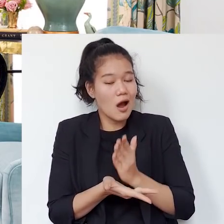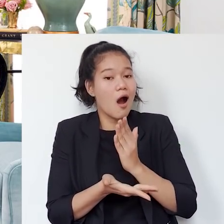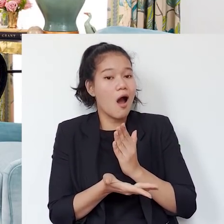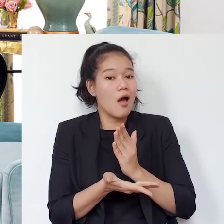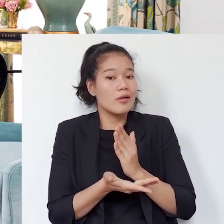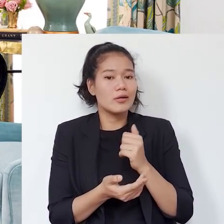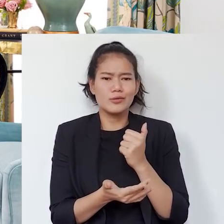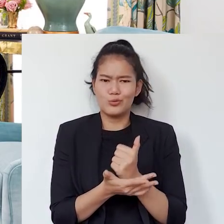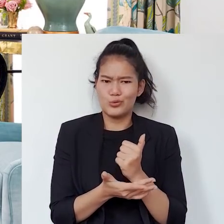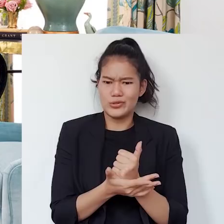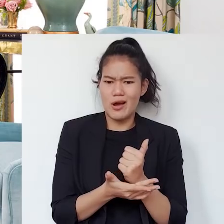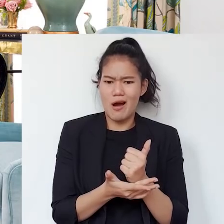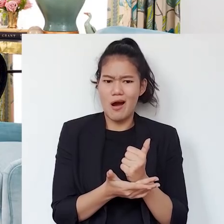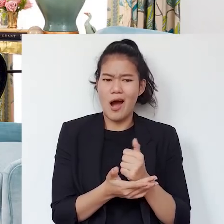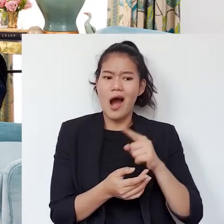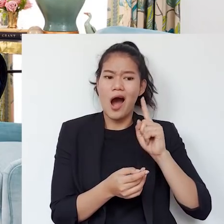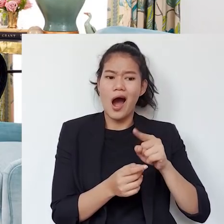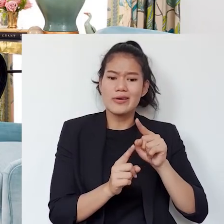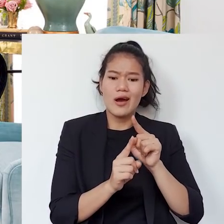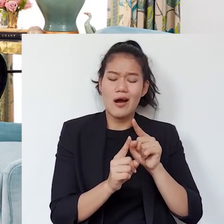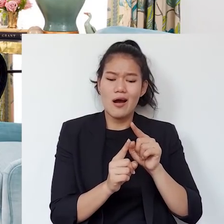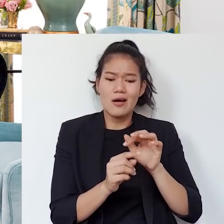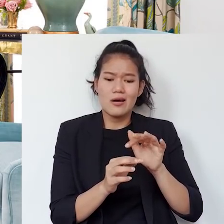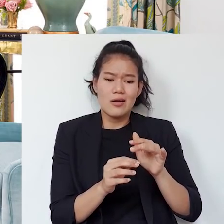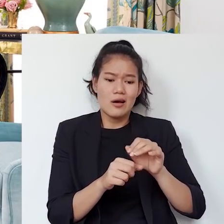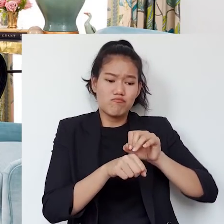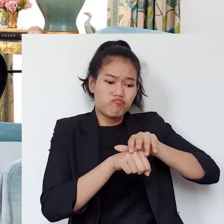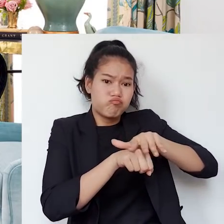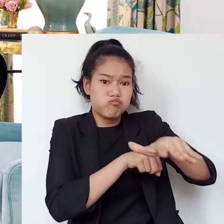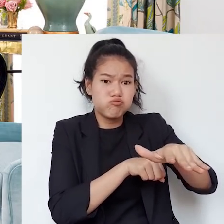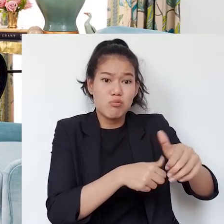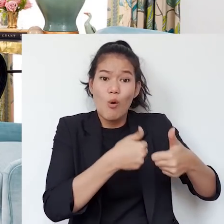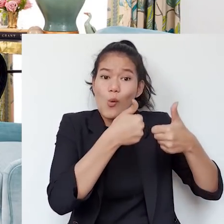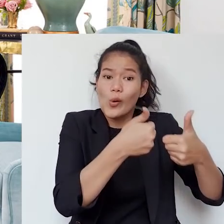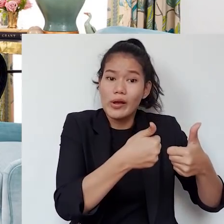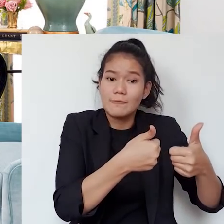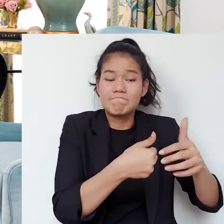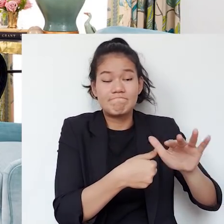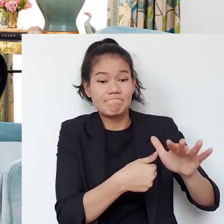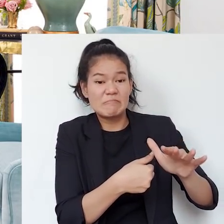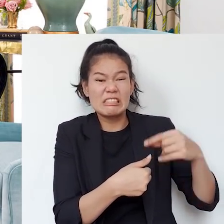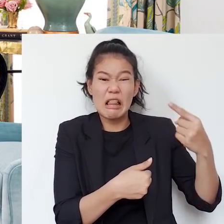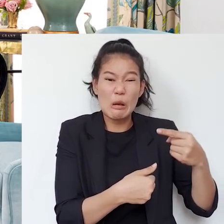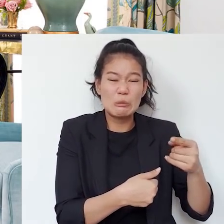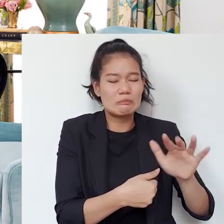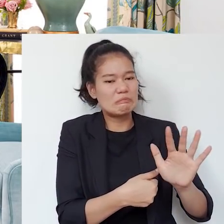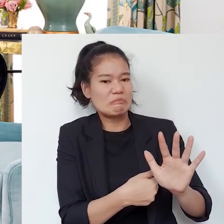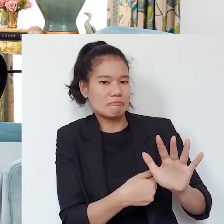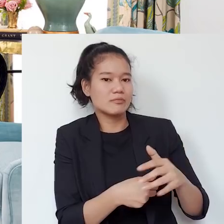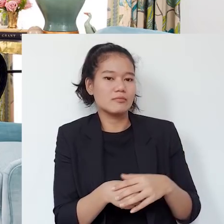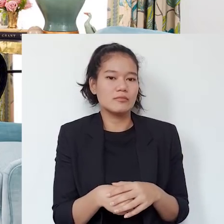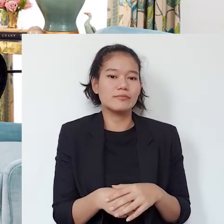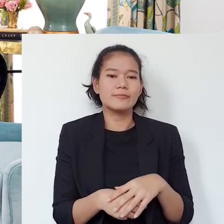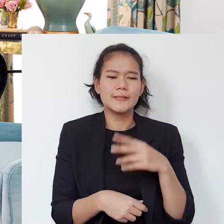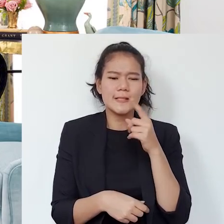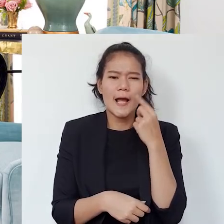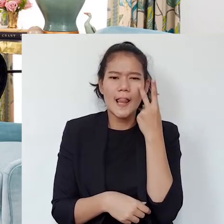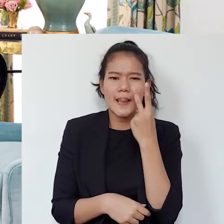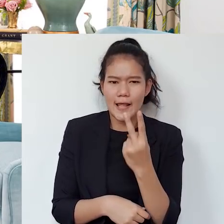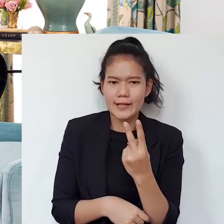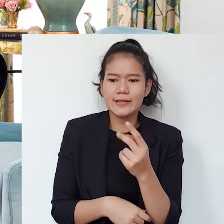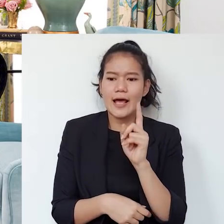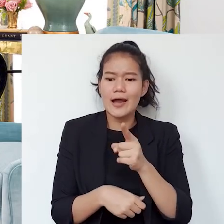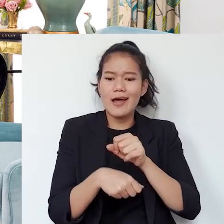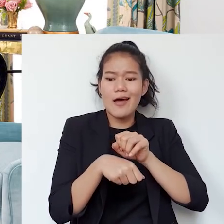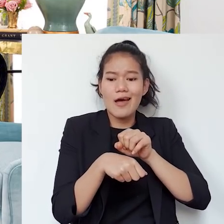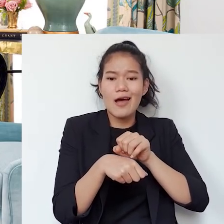itu tidak selalu kemudian diikuti dengan konsekuensi yang baik, Bapak Ibu Saudara ya. Kita melihat bahwa konsekuensi